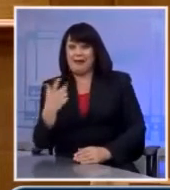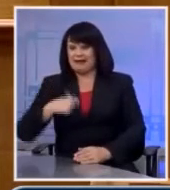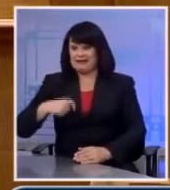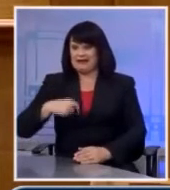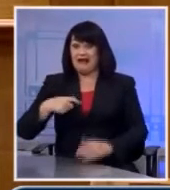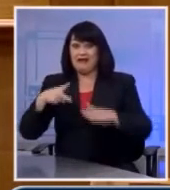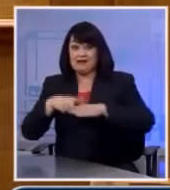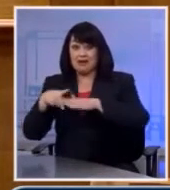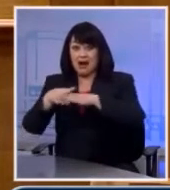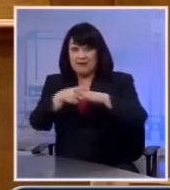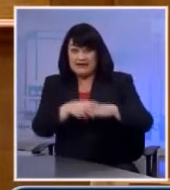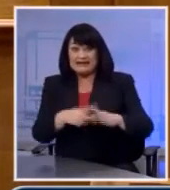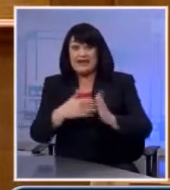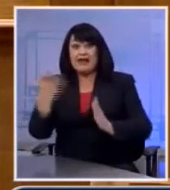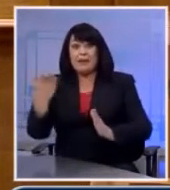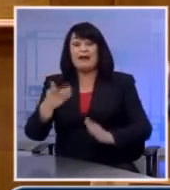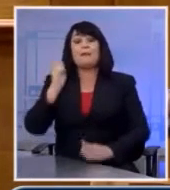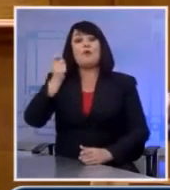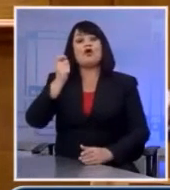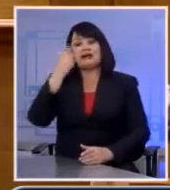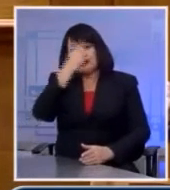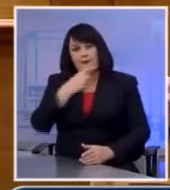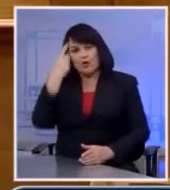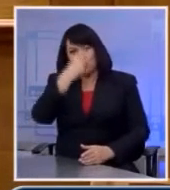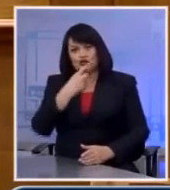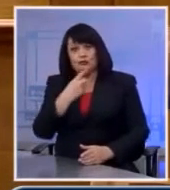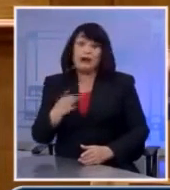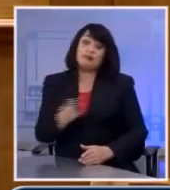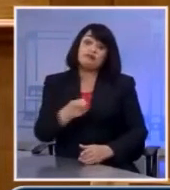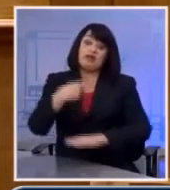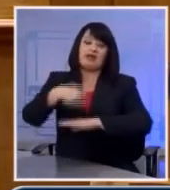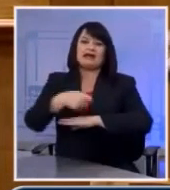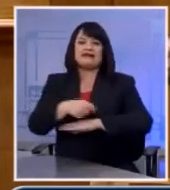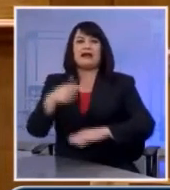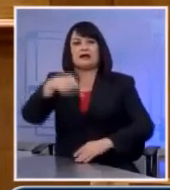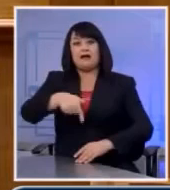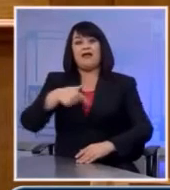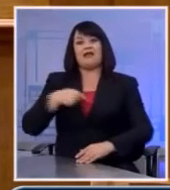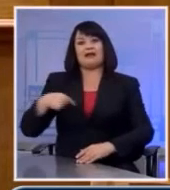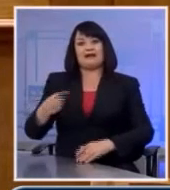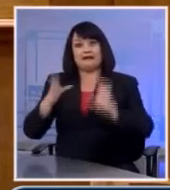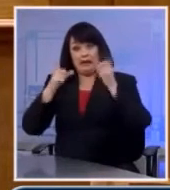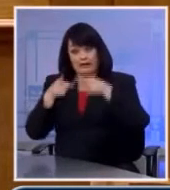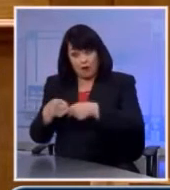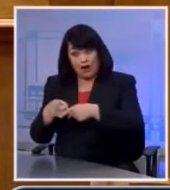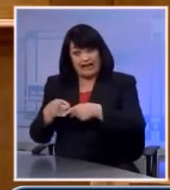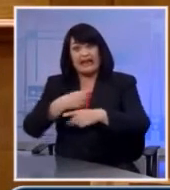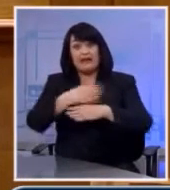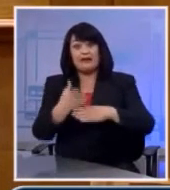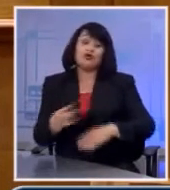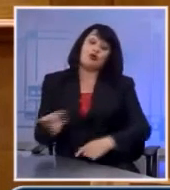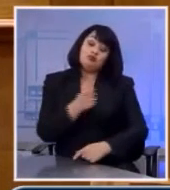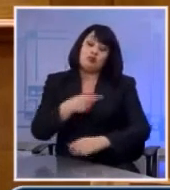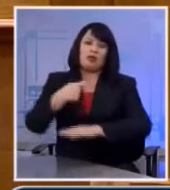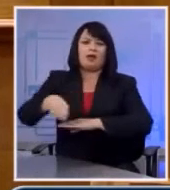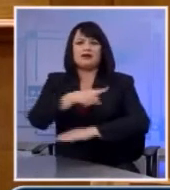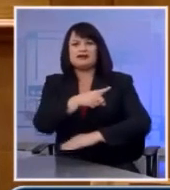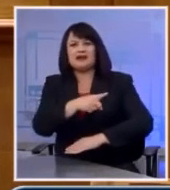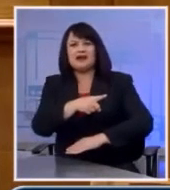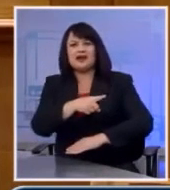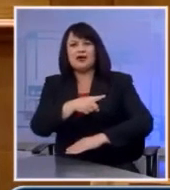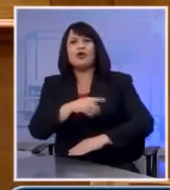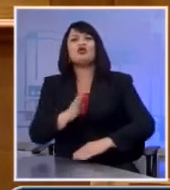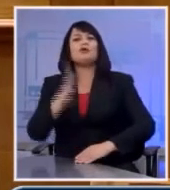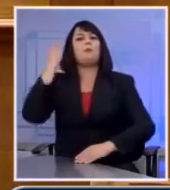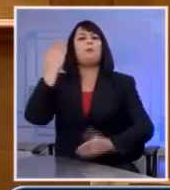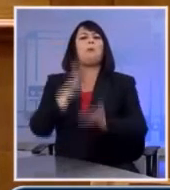15 πολιτικά πρόσωπα, συμπεριλαμβανομένων και των γενικών διευθυντών τόσο της Νέας Δημοκρατίας όσο και του ΠΑΣΟΚ, οδηγήθηκε στο